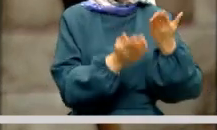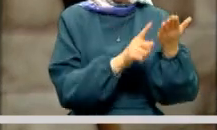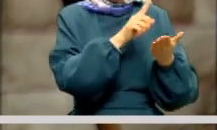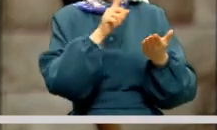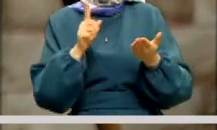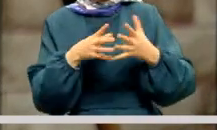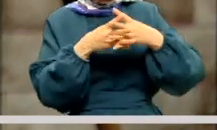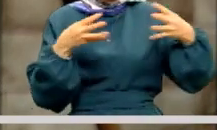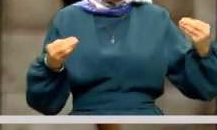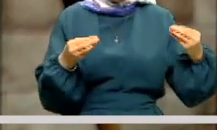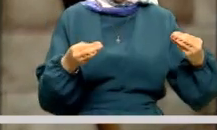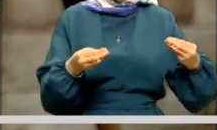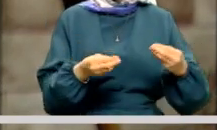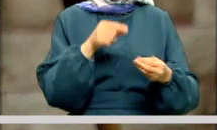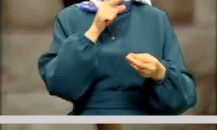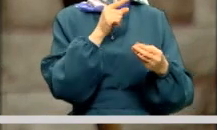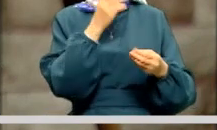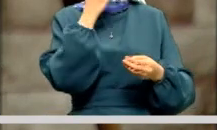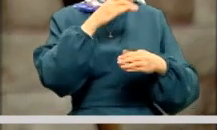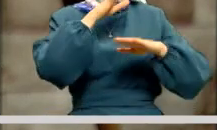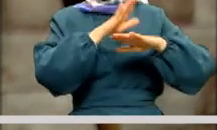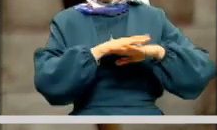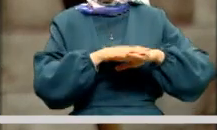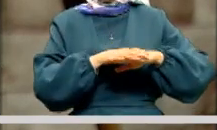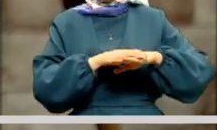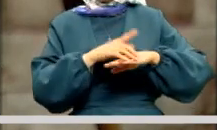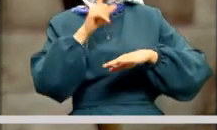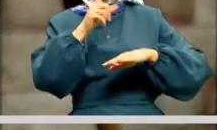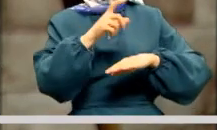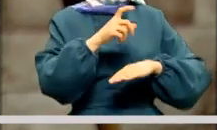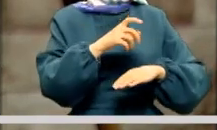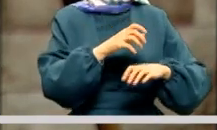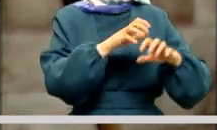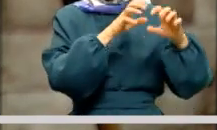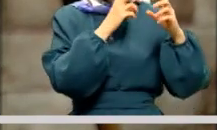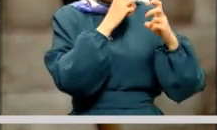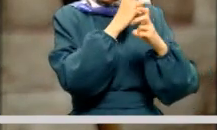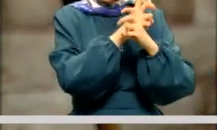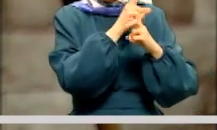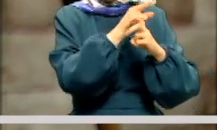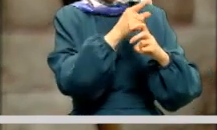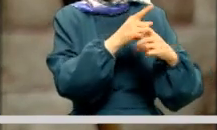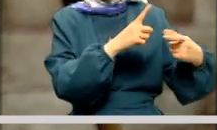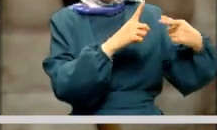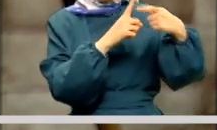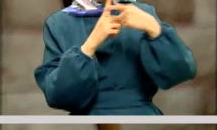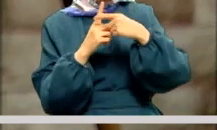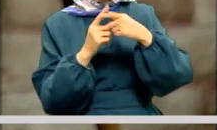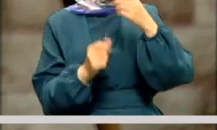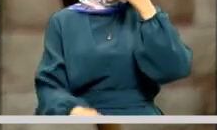kaybedecek ve ahiretini yaşanmaz hale getirecek bir tehdit ve tehlikelerden de korumayı aslında